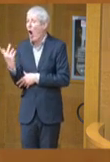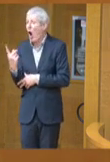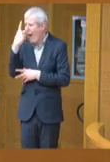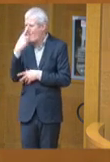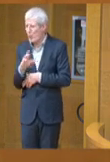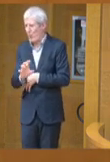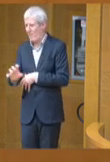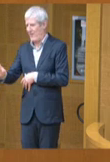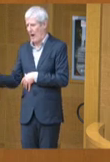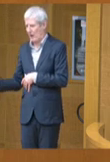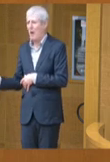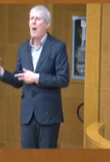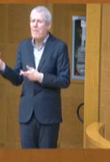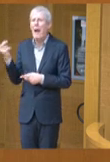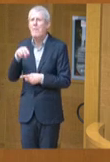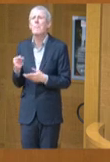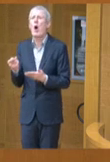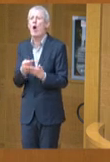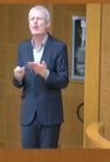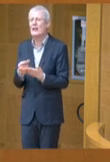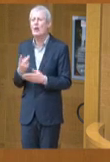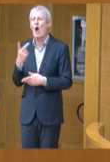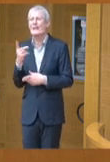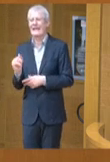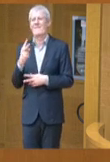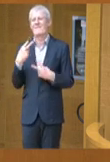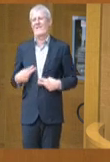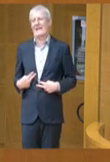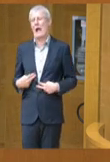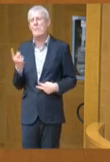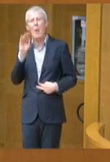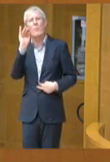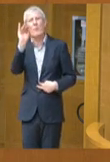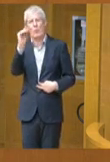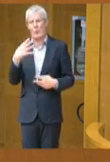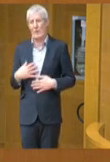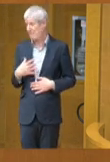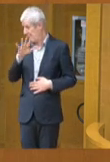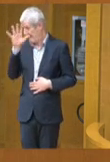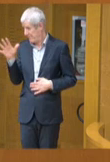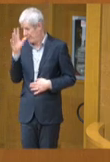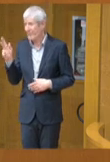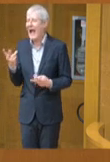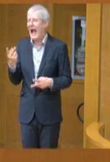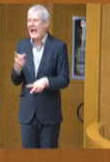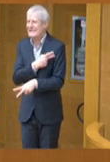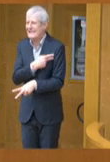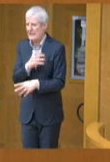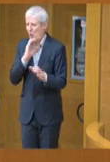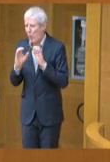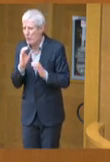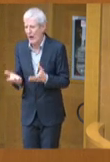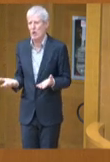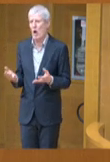di vita con una prospettiva futura. Penso per esempio agli assistenti per la comunicazione, agli educatori,